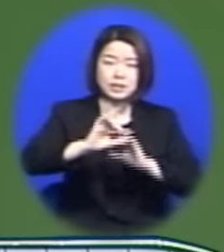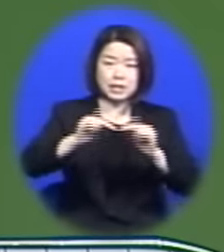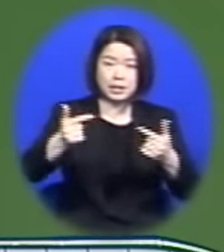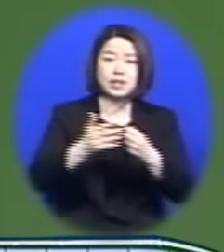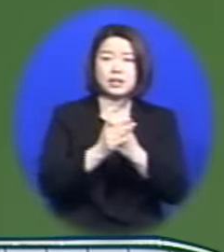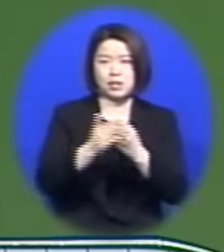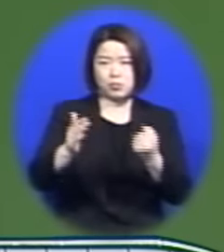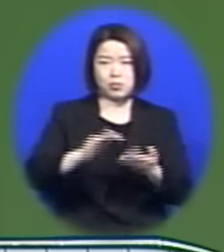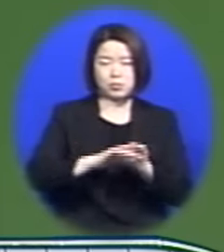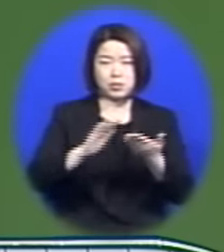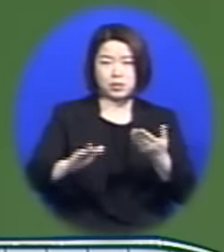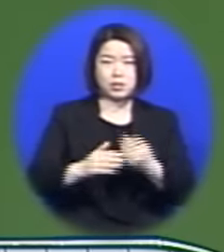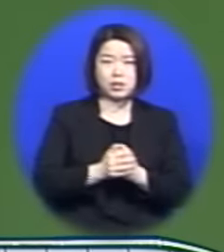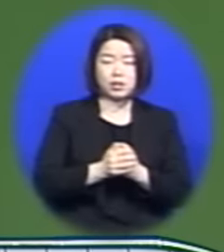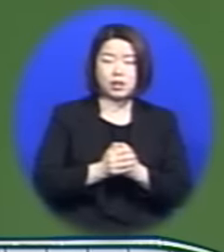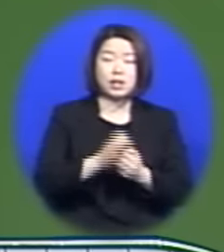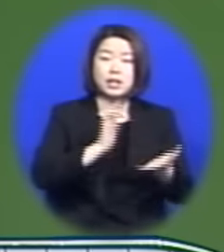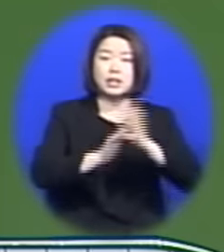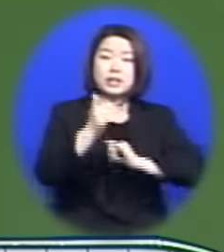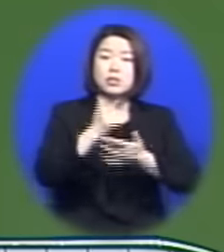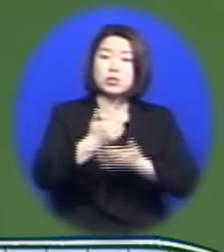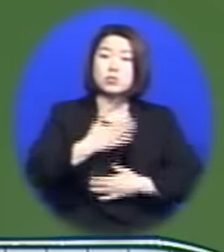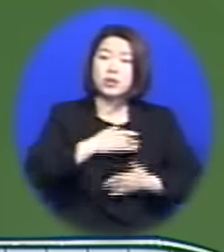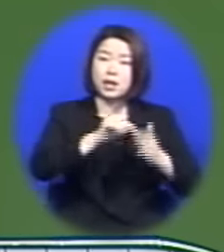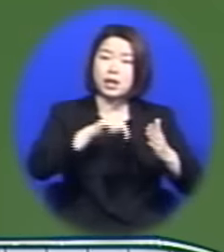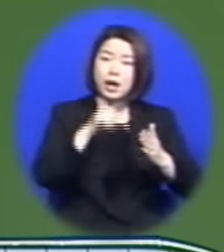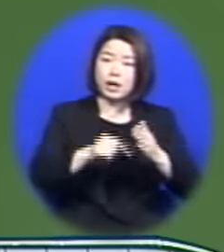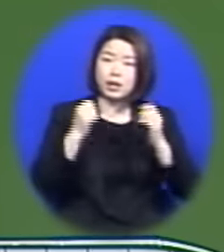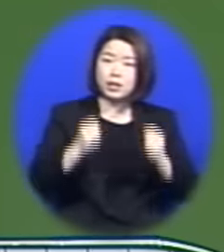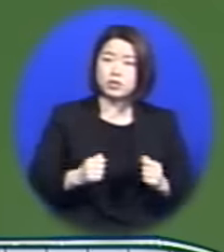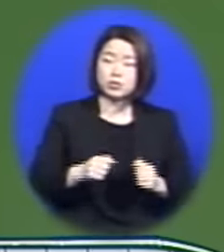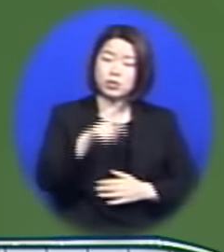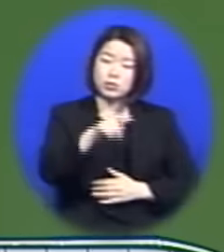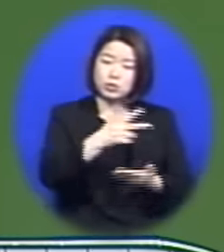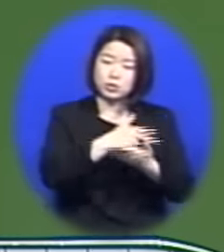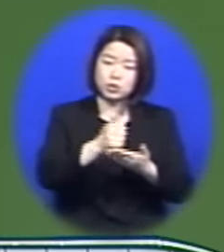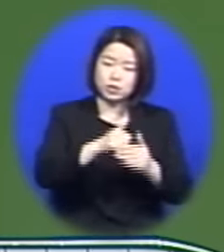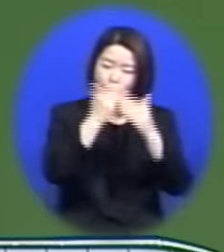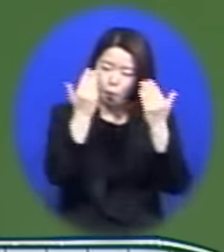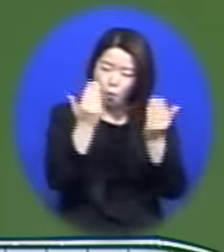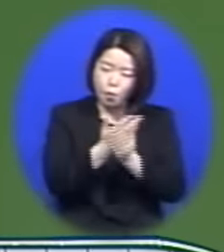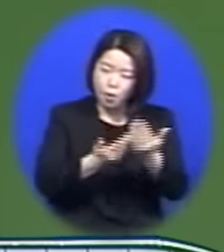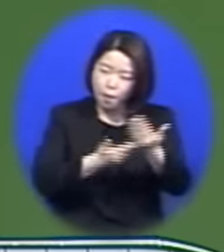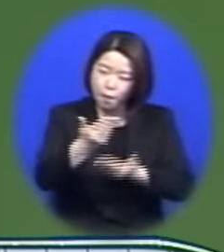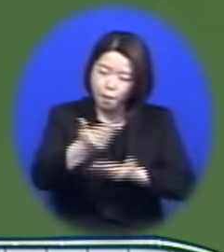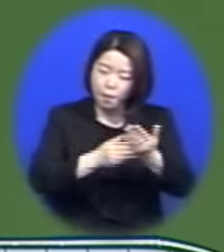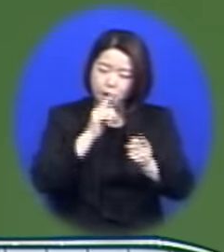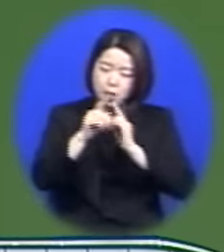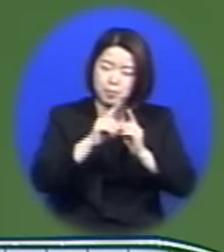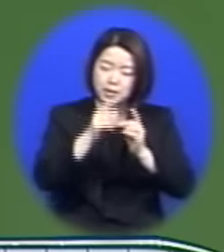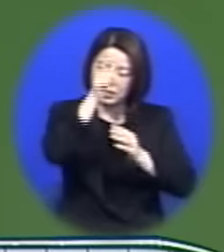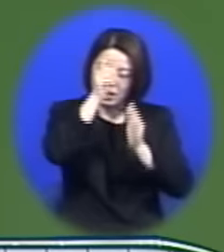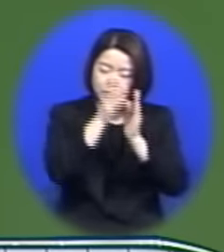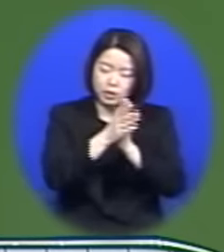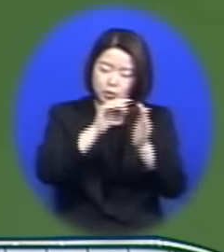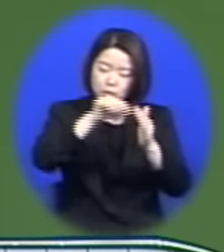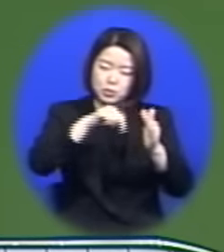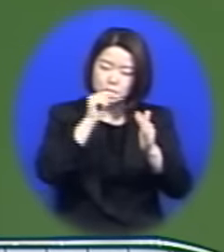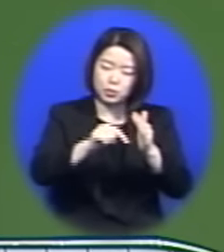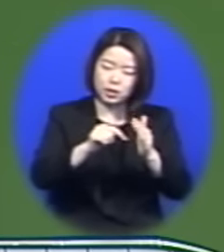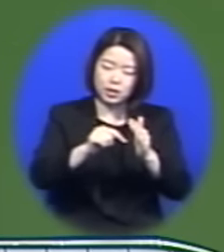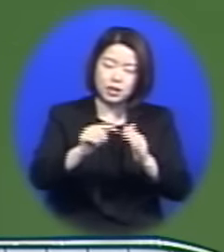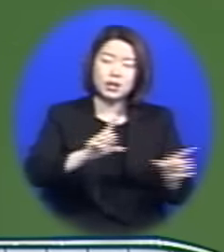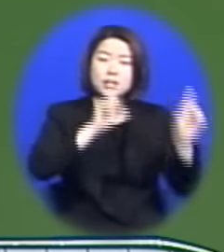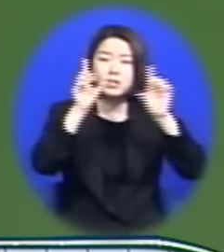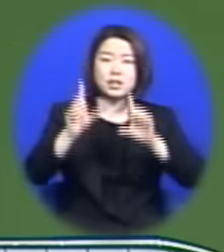때문입 예수님이 내 안에 계시고 그리고 그 주님과 온전한 교제 속에 말씀과 기도 속에 주님과 교제하는 삶이